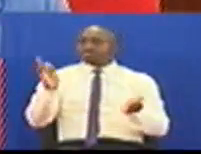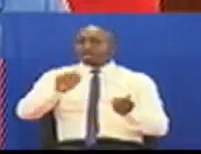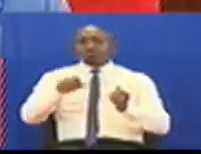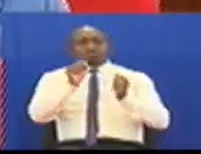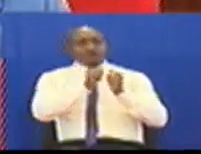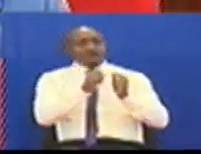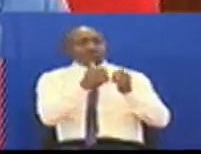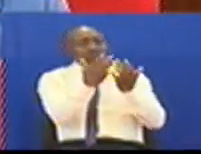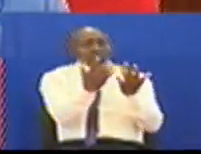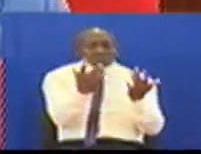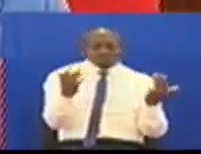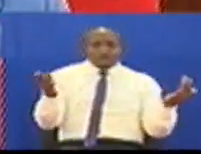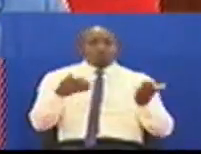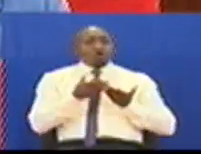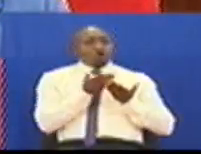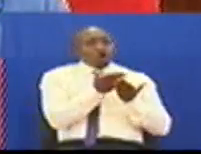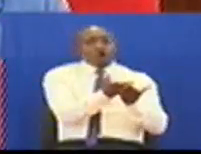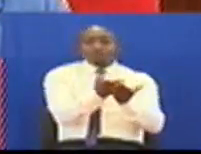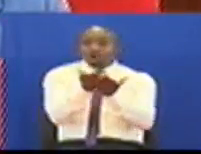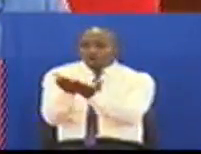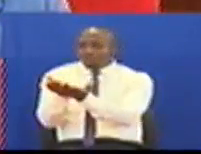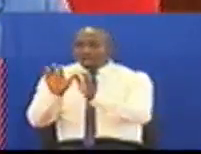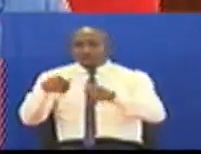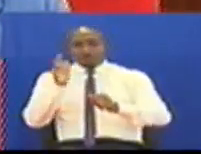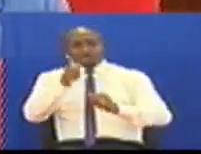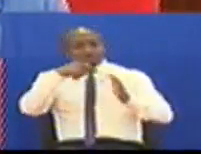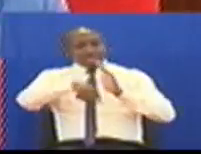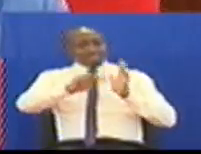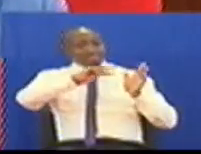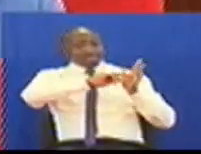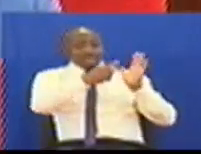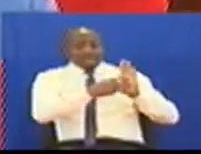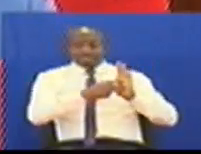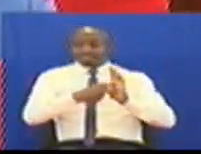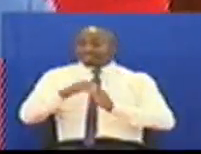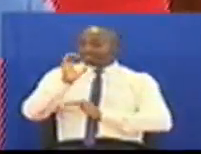ambayo tuliomba au tuliyaweka kwenye ilani yetu ya Chama cha Mapinduzi